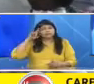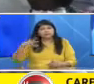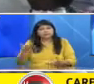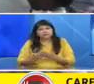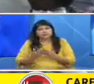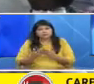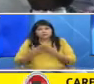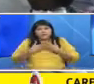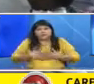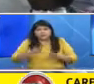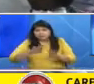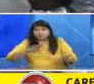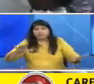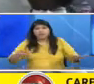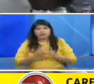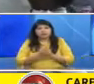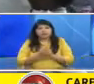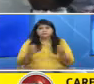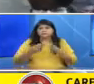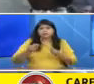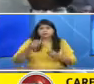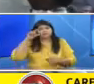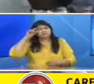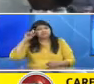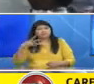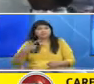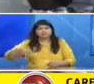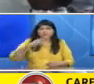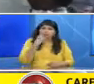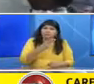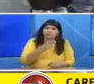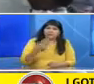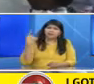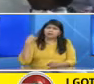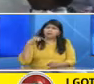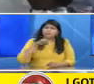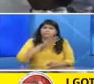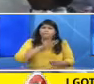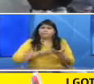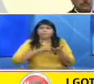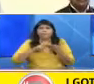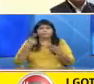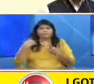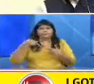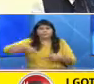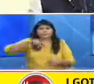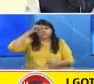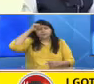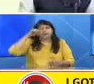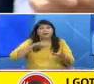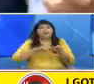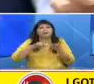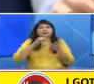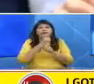यानी देखभाल की चिंता स्वाभाविक नजर आ रही है। पिछले महीने मुझे देश में टाइगर